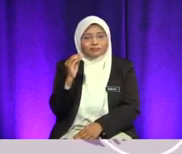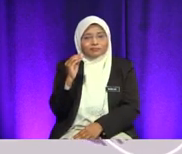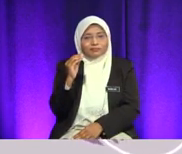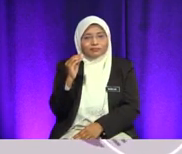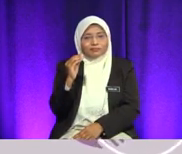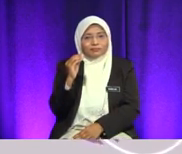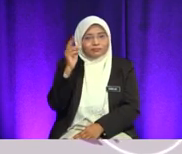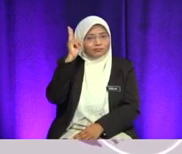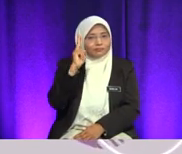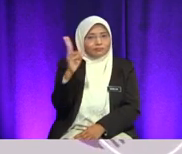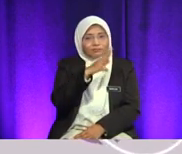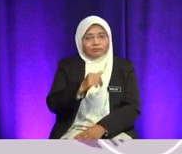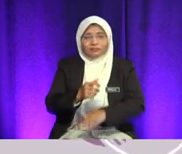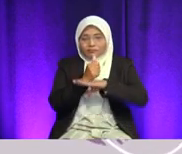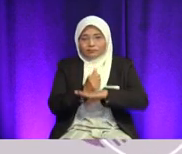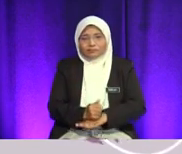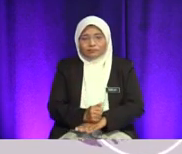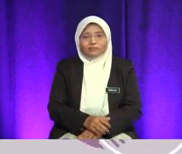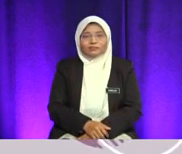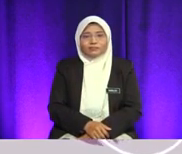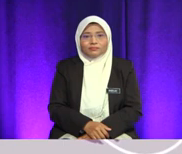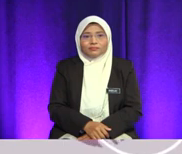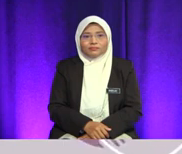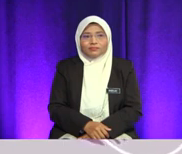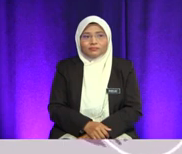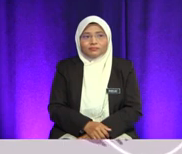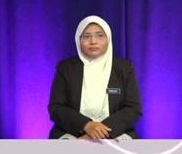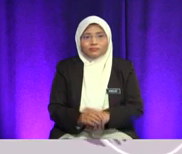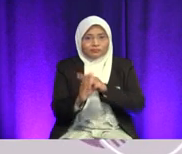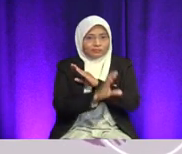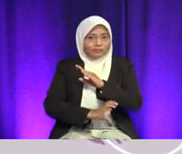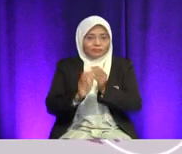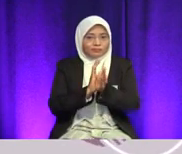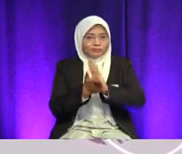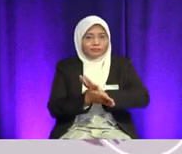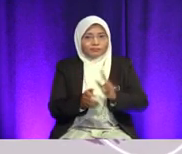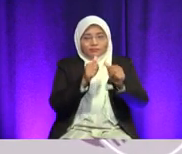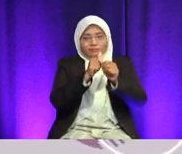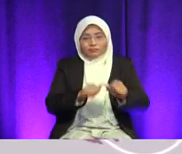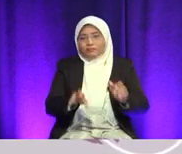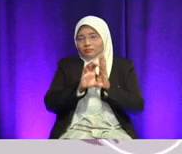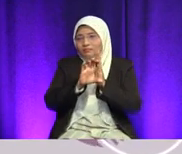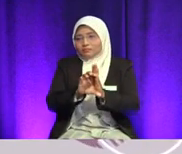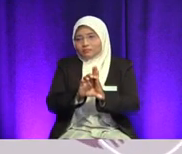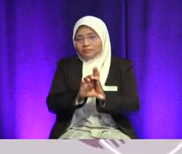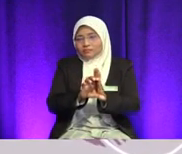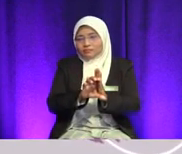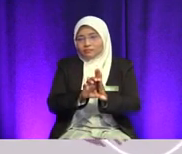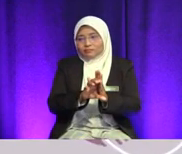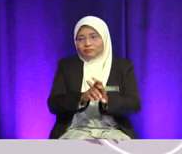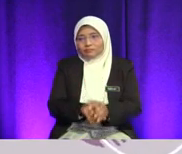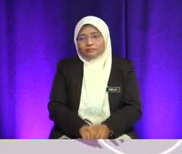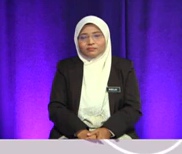negara menjadi aman contohnya menghadiri rumah terbuka perayaan kaum lain kesimpulannya masyarakat